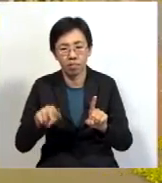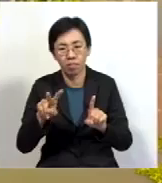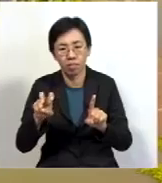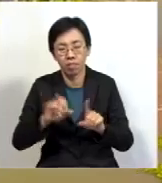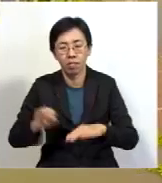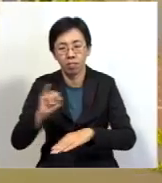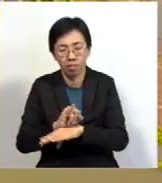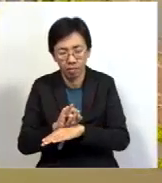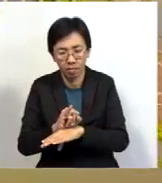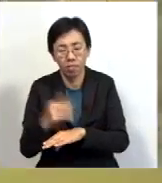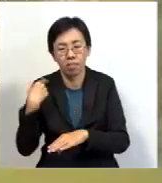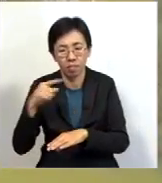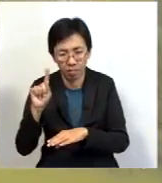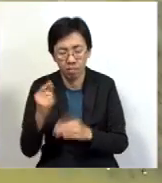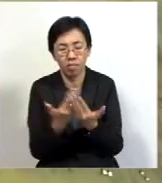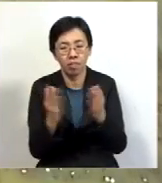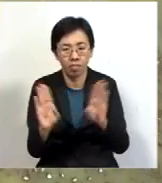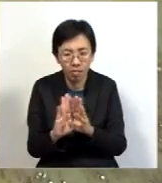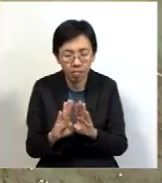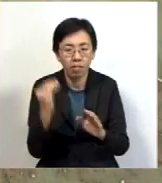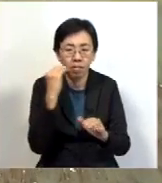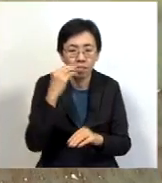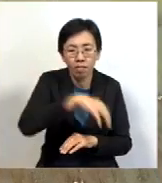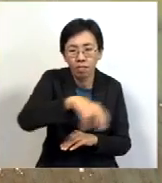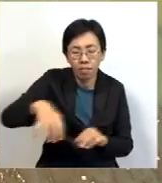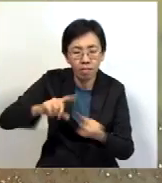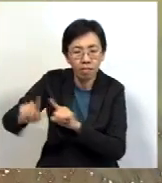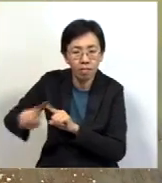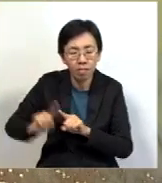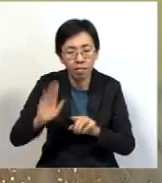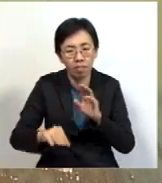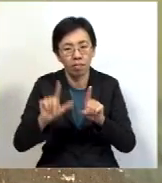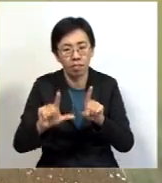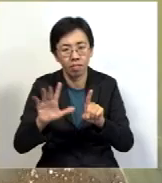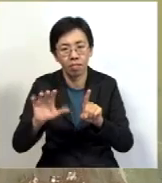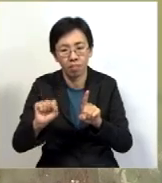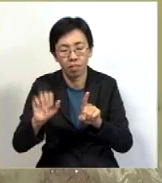1,612,200 ไร่แล้วก็มีครอบครัวครัวเรือนที่ได้รับประโยชน์อีก